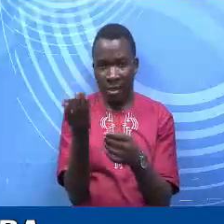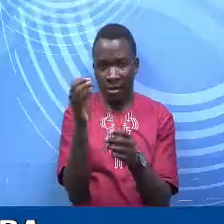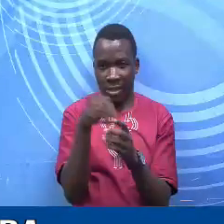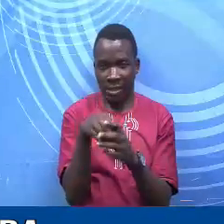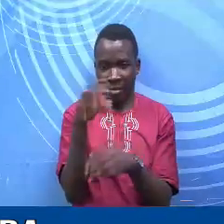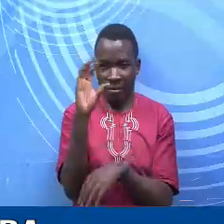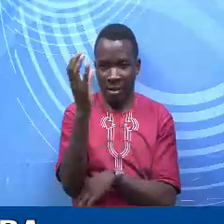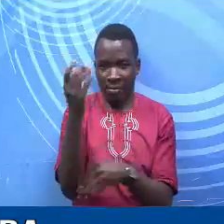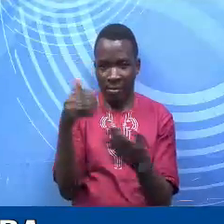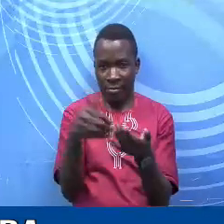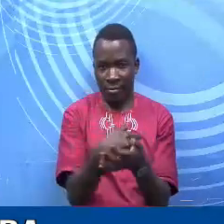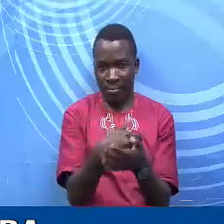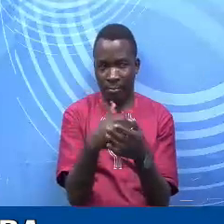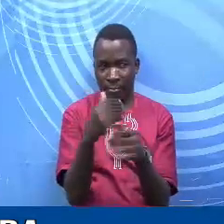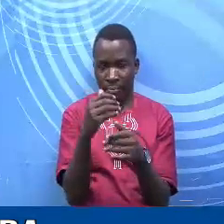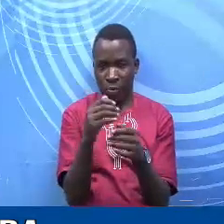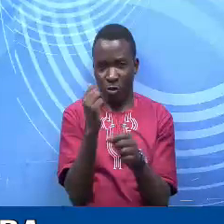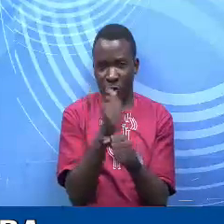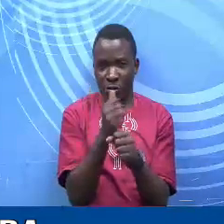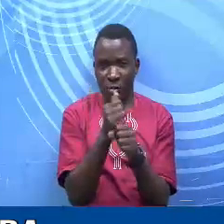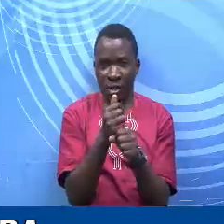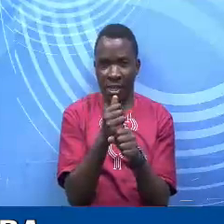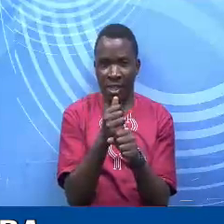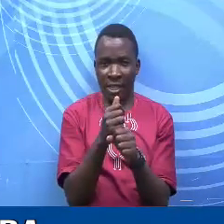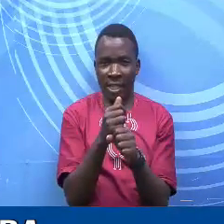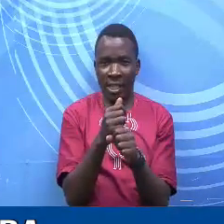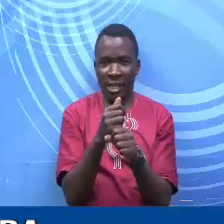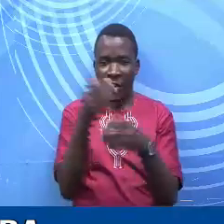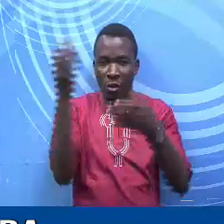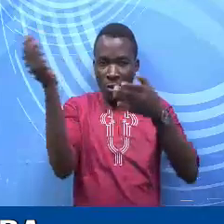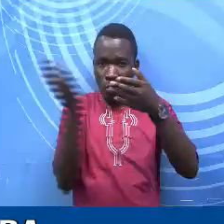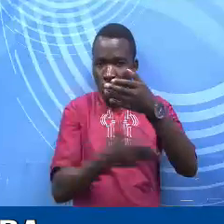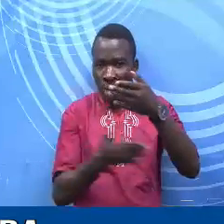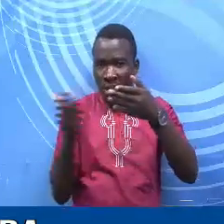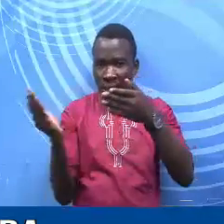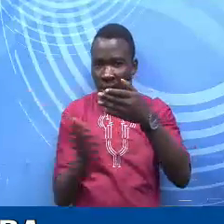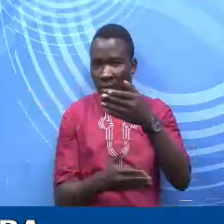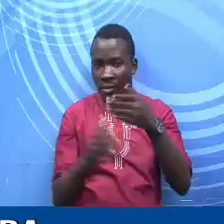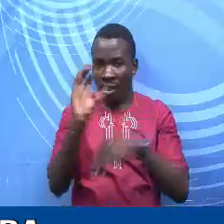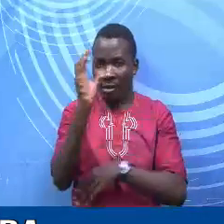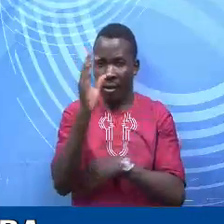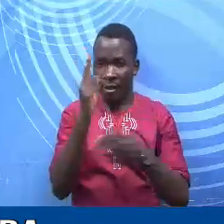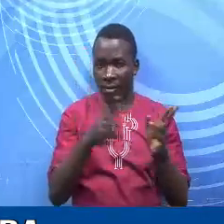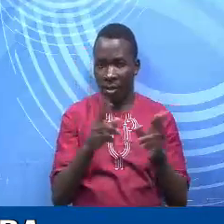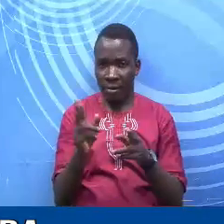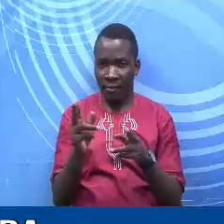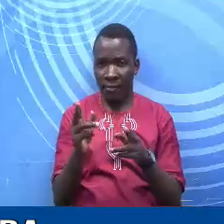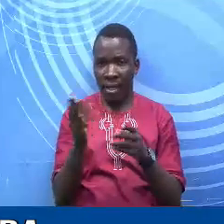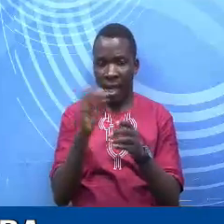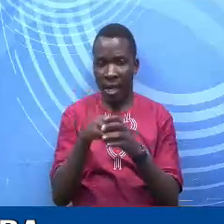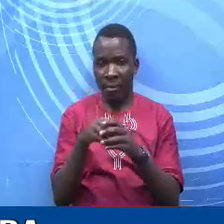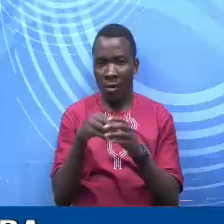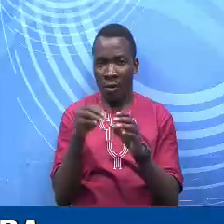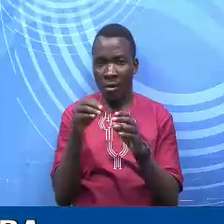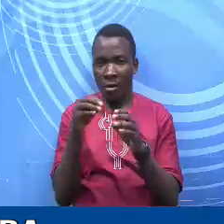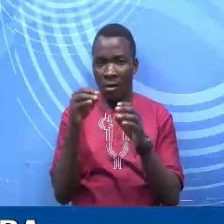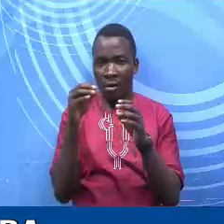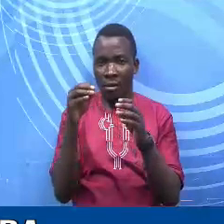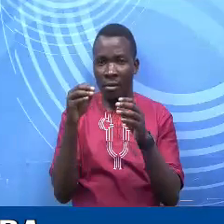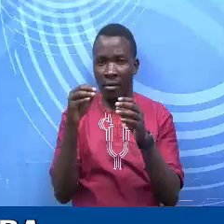bishya, tugakora icyo bita gukonda ibiti byari bisanzwe. Ni ukuvuga ngo proje yo gusazura igizwe n'ibice bine. Harimo